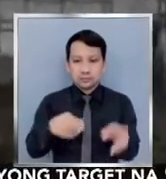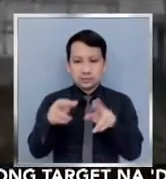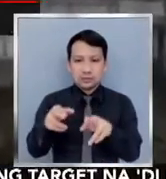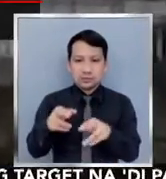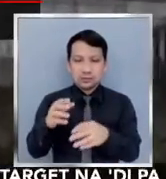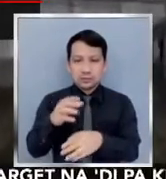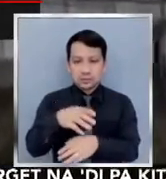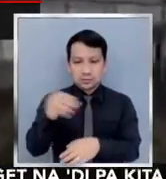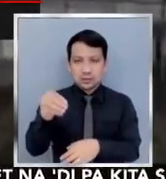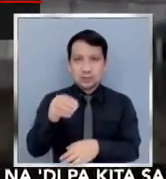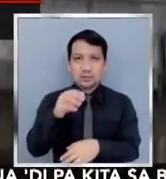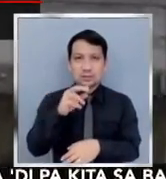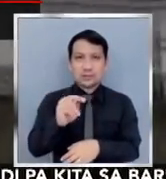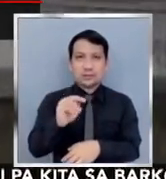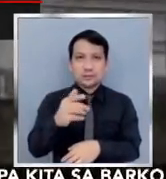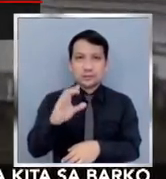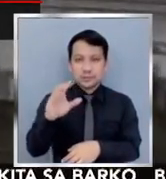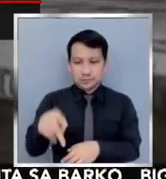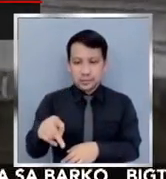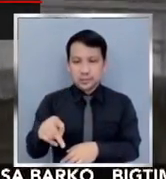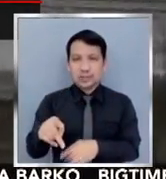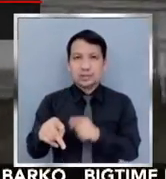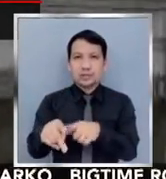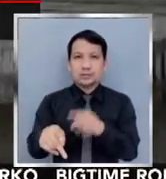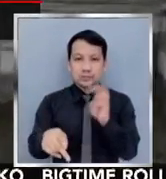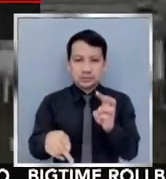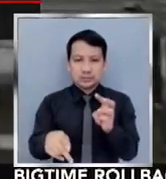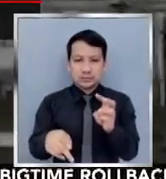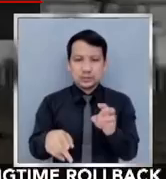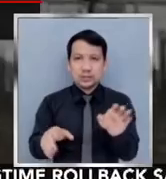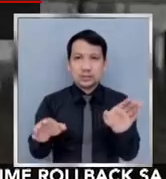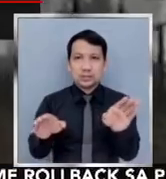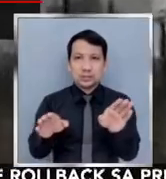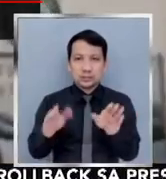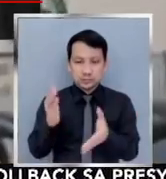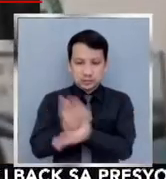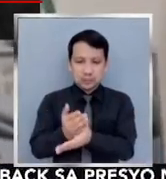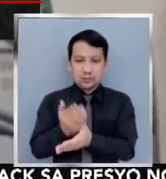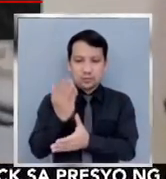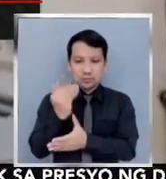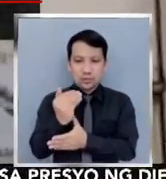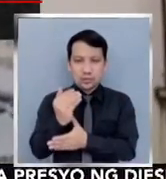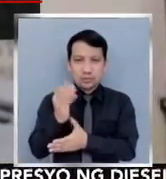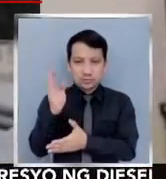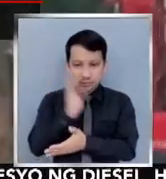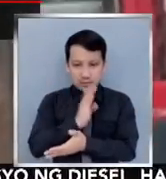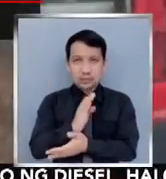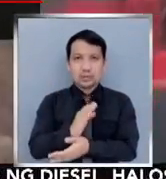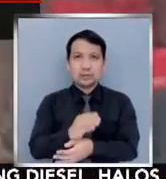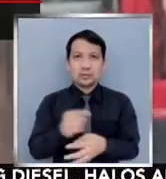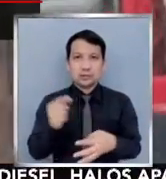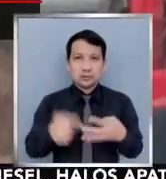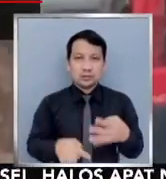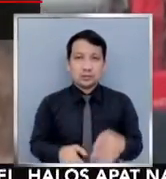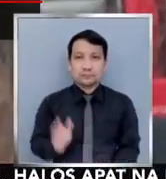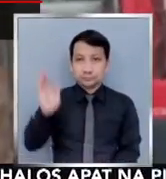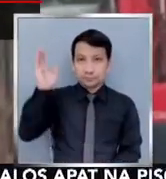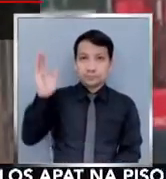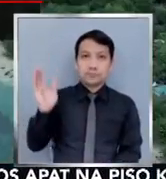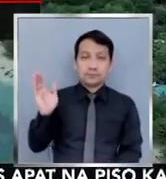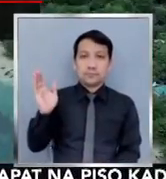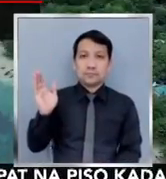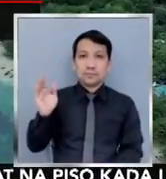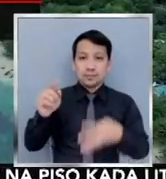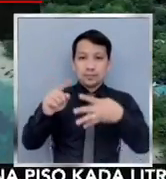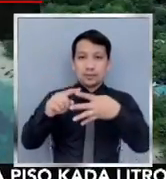NGCP, 6 na power plant ang tumigil sa operasyon matapos masiraan. Ito ang Calaca 2, GN Power Mariveles